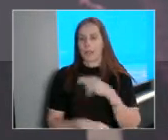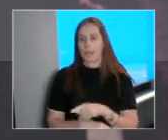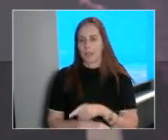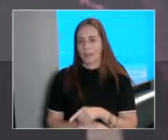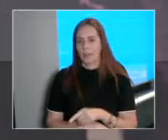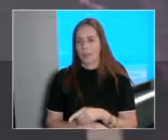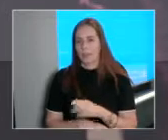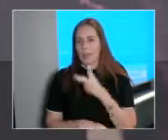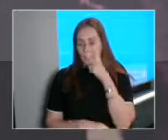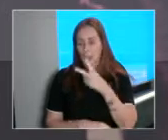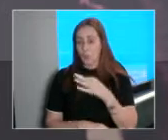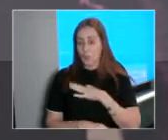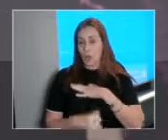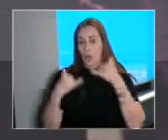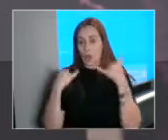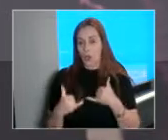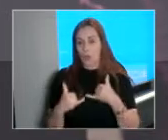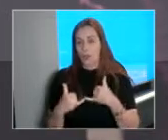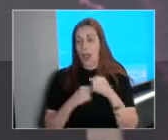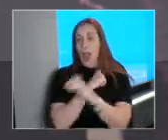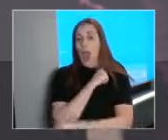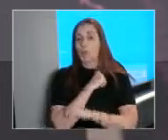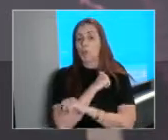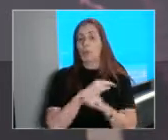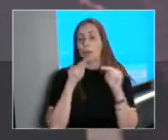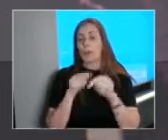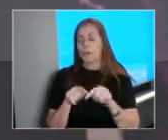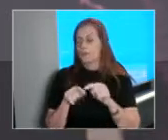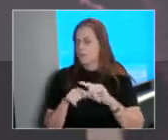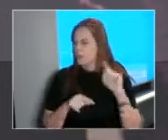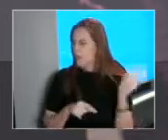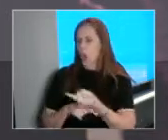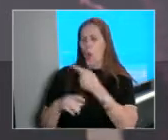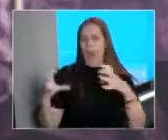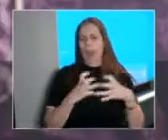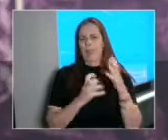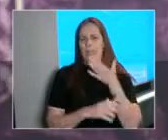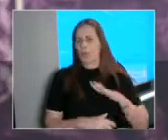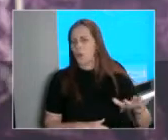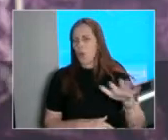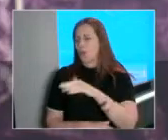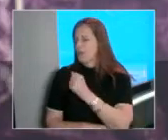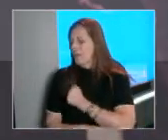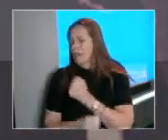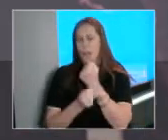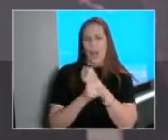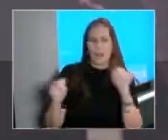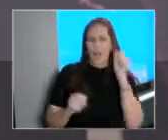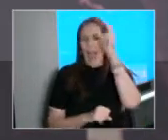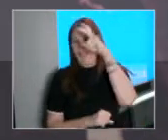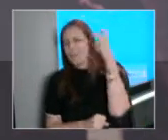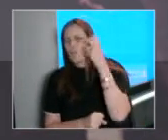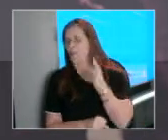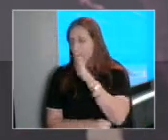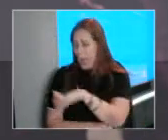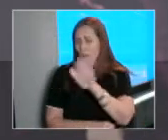הישראלית, וההסתכלות שלנו היום יש סטודנטים שמגיעים מכל חברי החברה, כל חלקי החברה הישראלית, דתיים וחילוניים וערבים